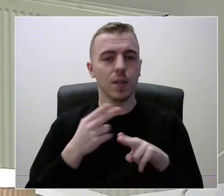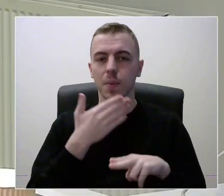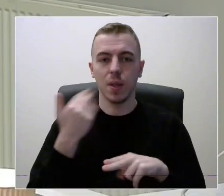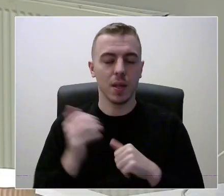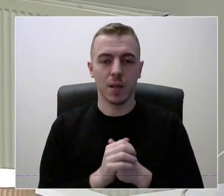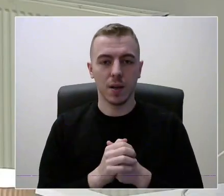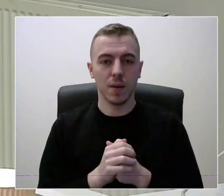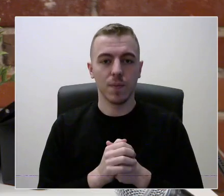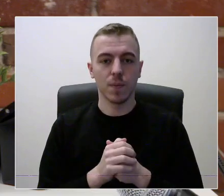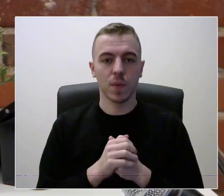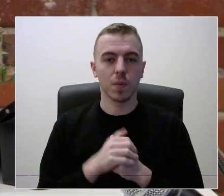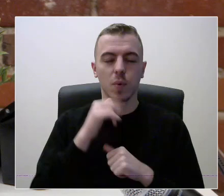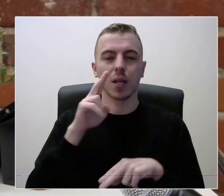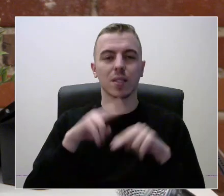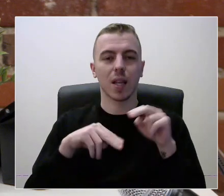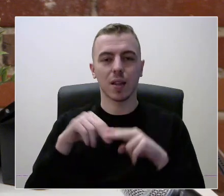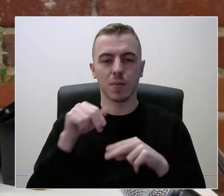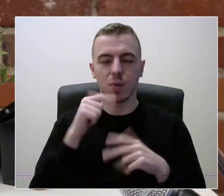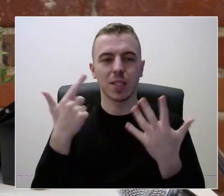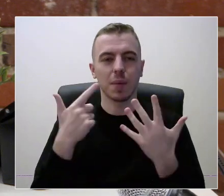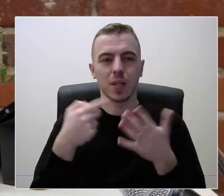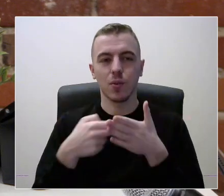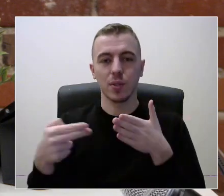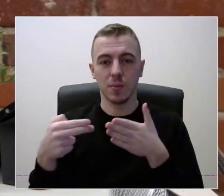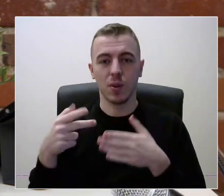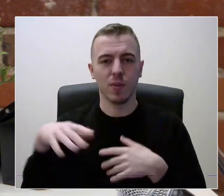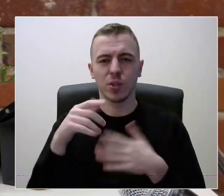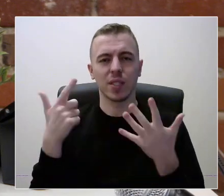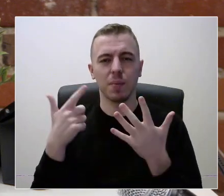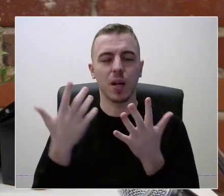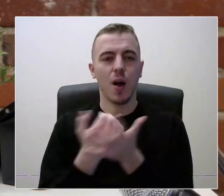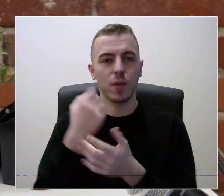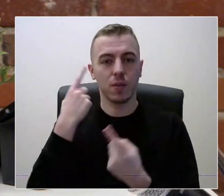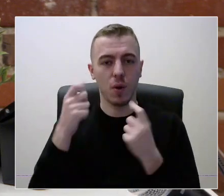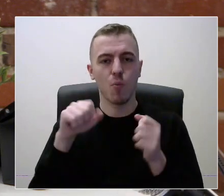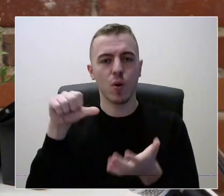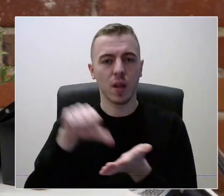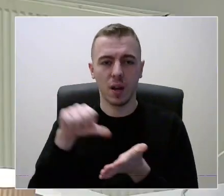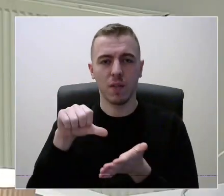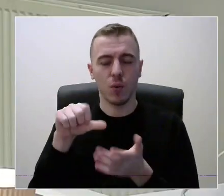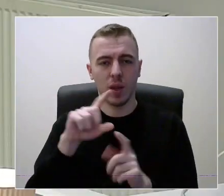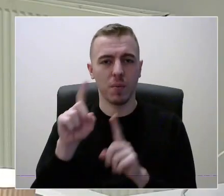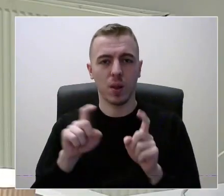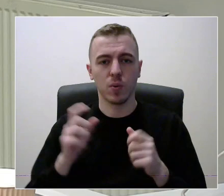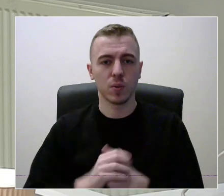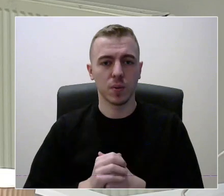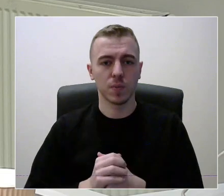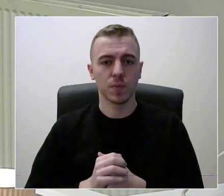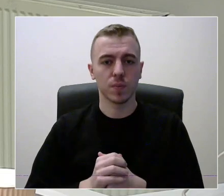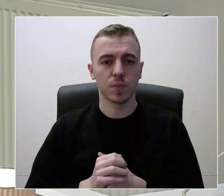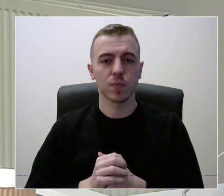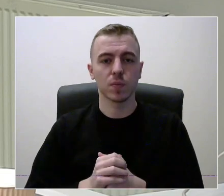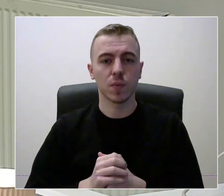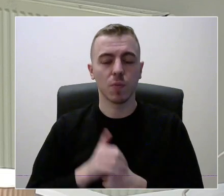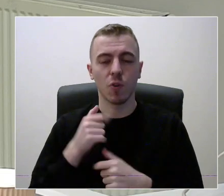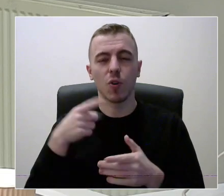statybom, ten 7 įmonės. Visos 7 gauna informaciją, kad galima dalyvauti apklauso? Tai jeigu visos įmonės,